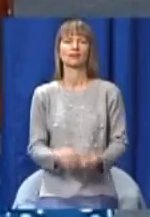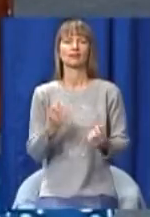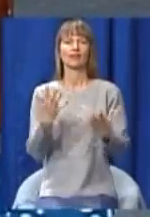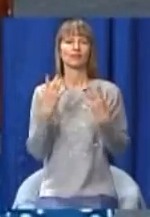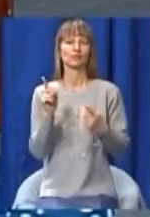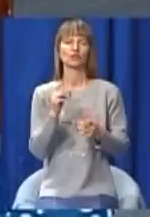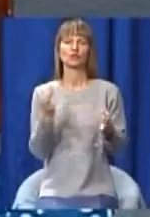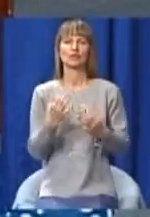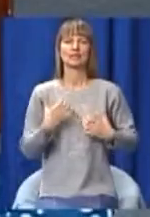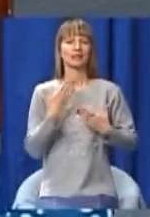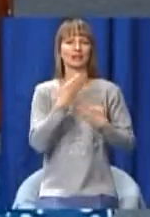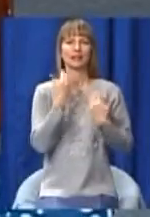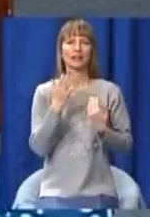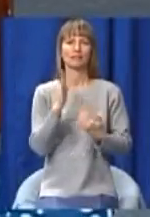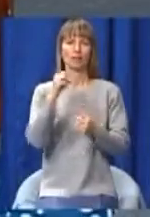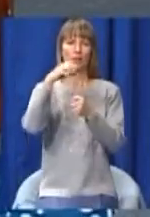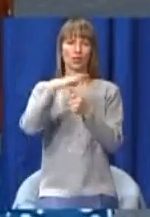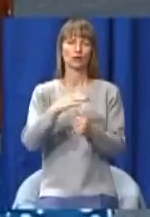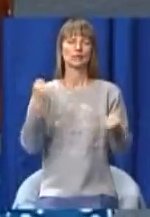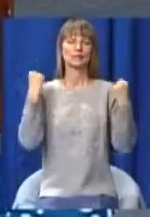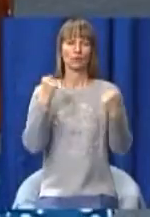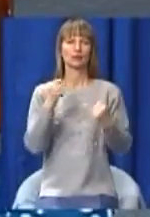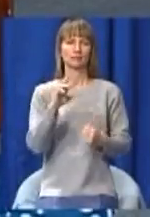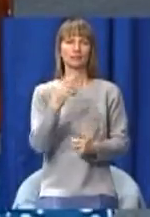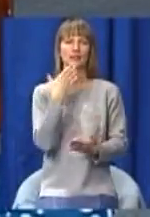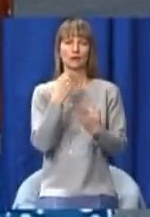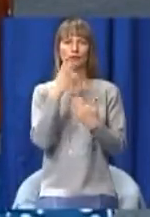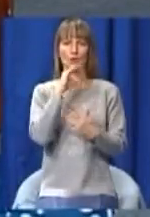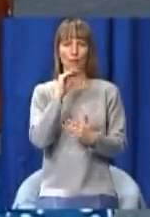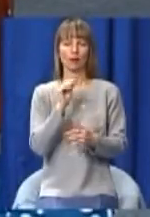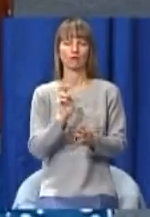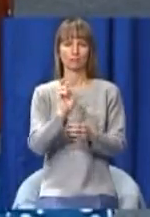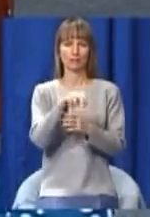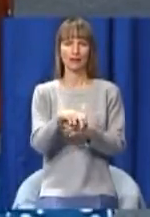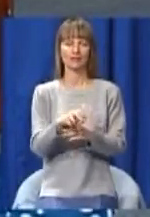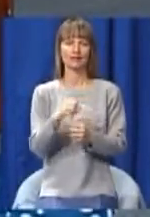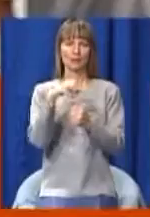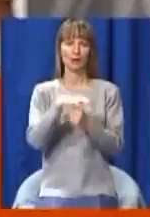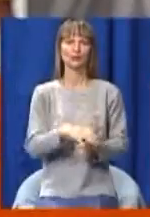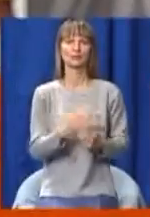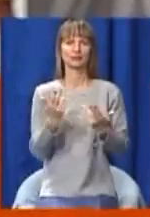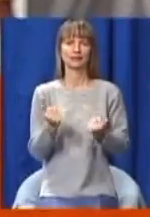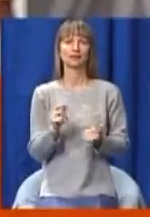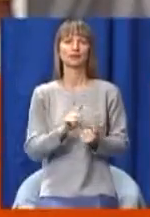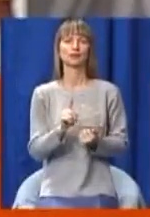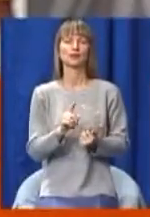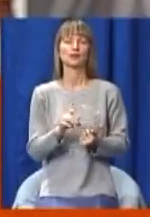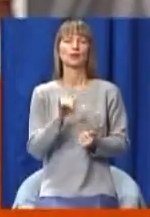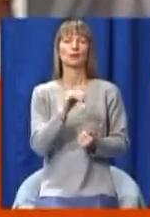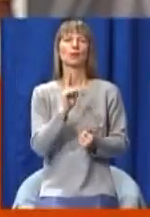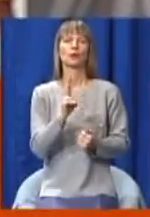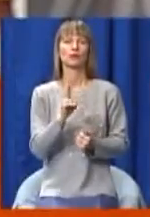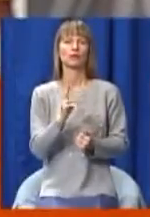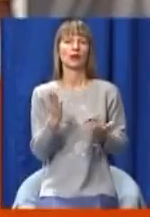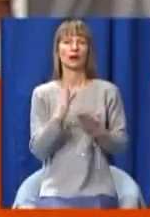Виявляється, нічого такого і страшного немає у парашутному спорті. Кирино, а ти б зі своїми цуциками стрибнула б з парашуту? Так. Що, нагадай, до речі, хто в тебе